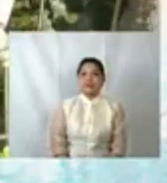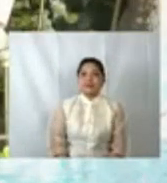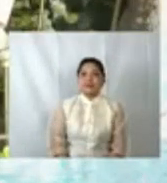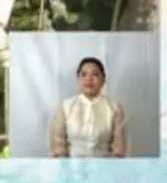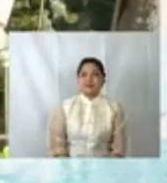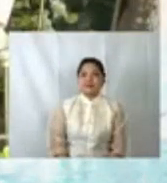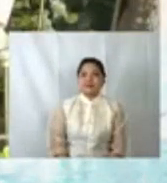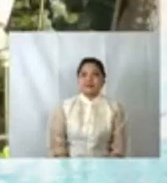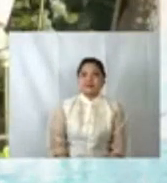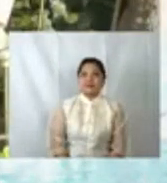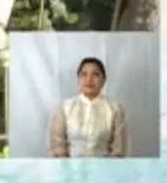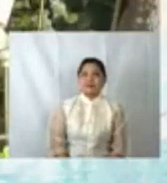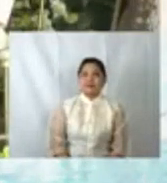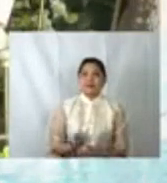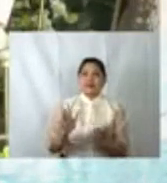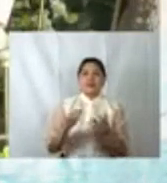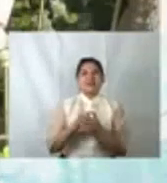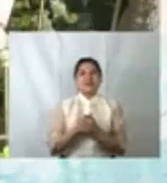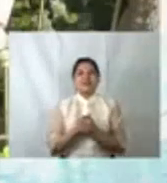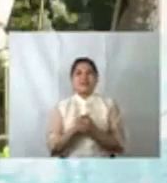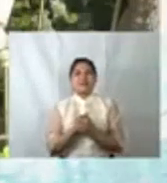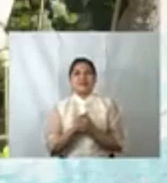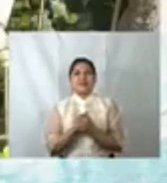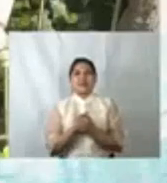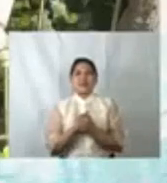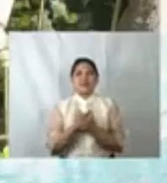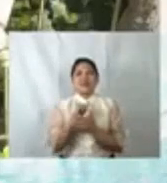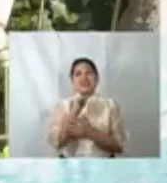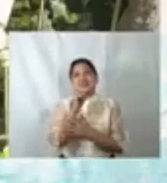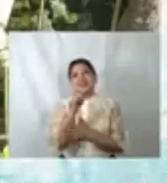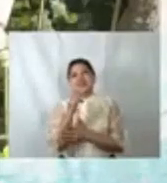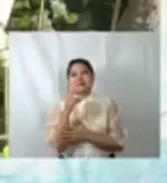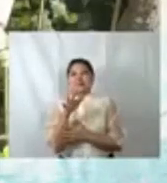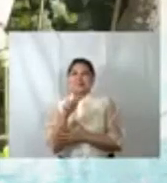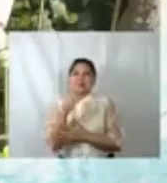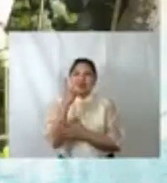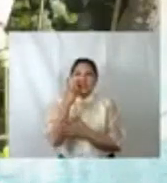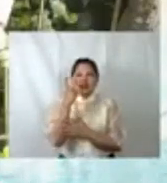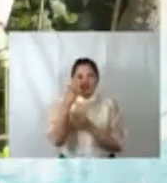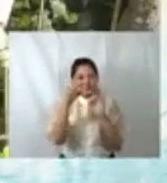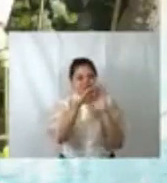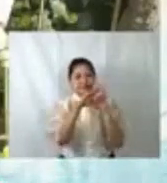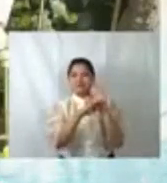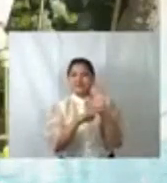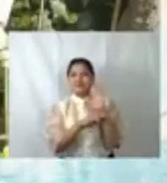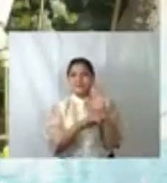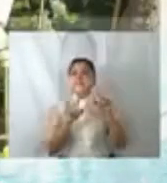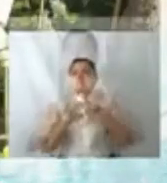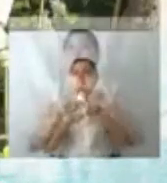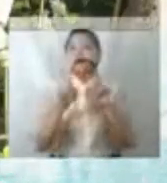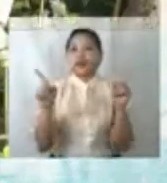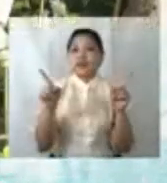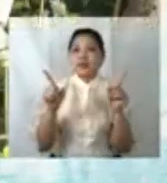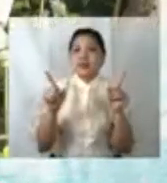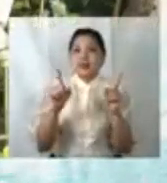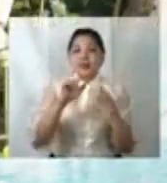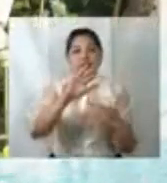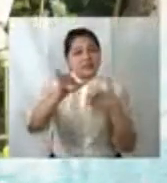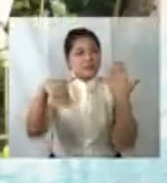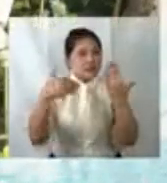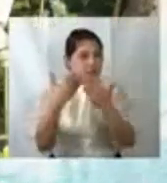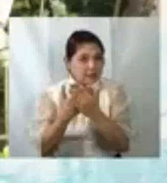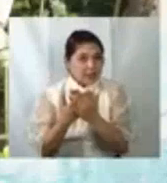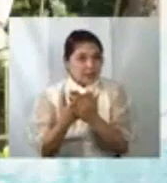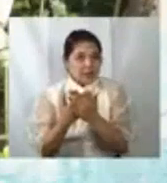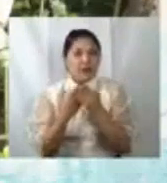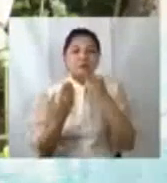Hindi ako masyadong tumitingin sa mga detalye, no? Pero in general, basically